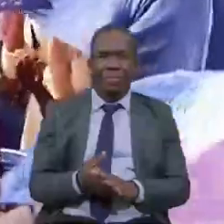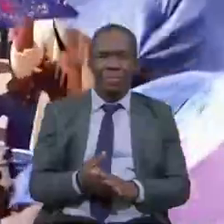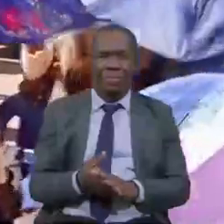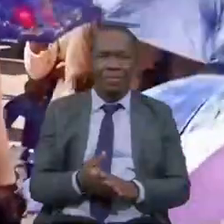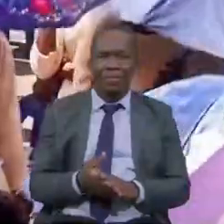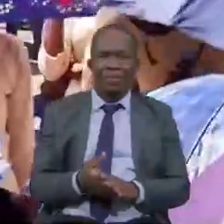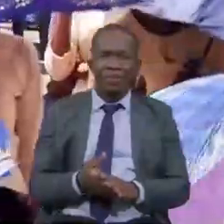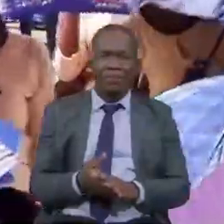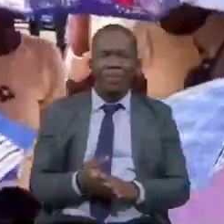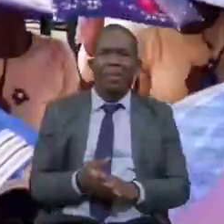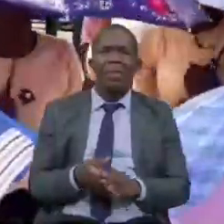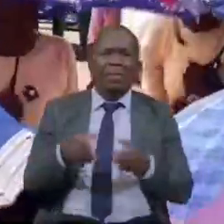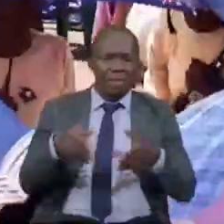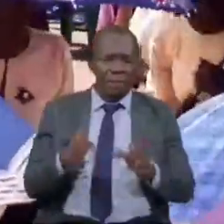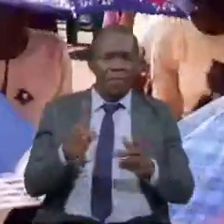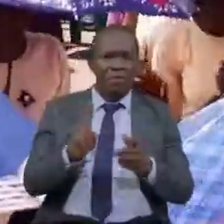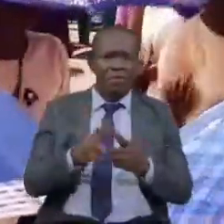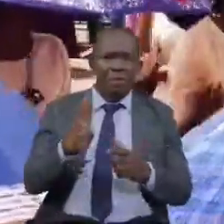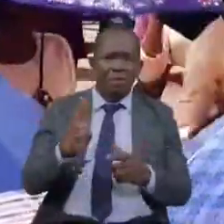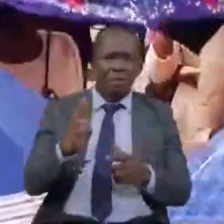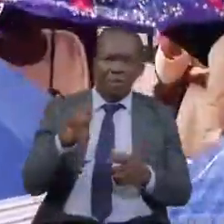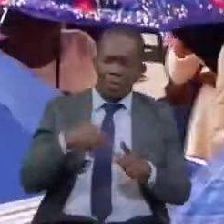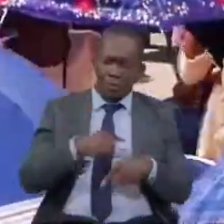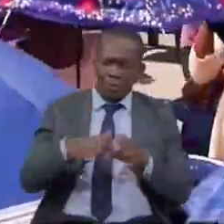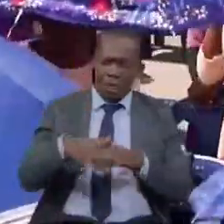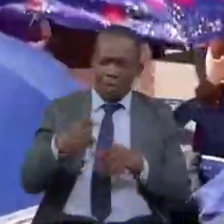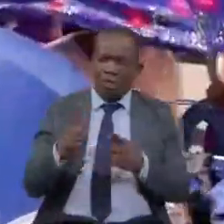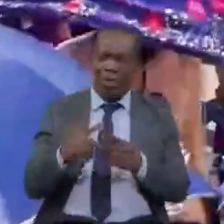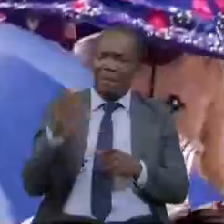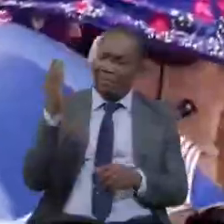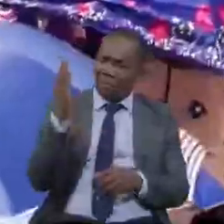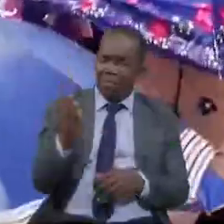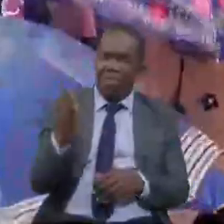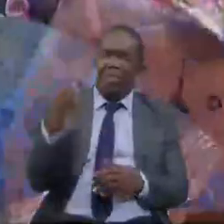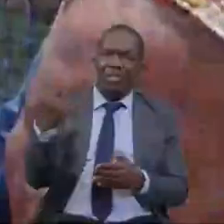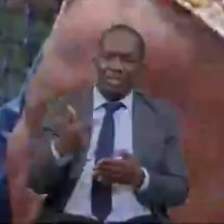L'autorisation d'aller prêcher l'évangile à toute la création.